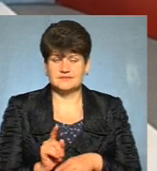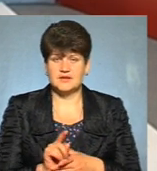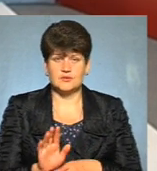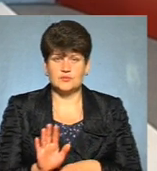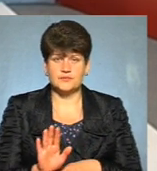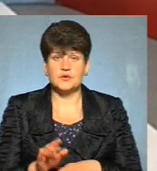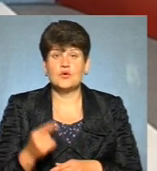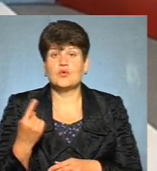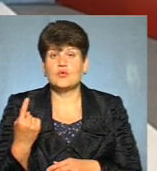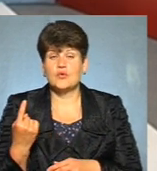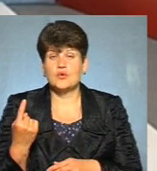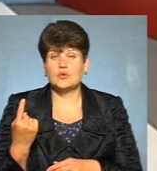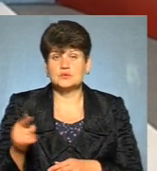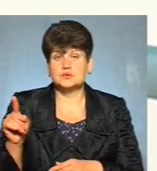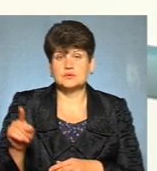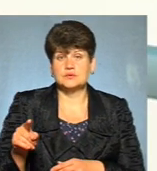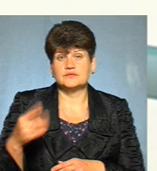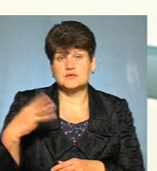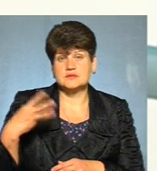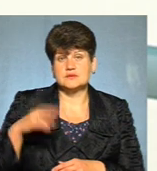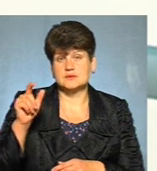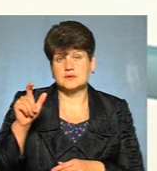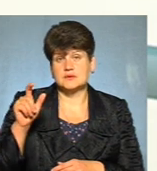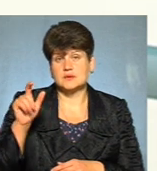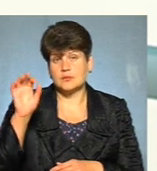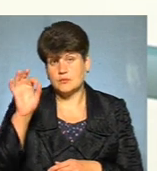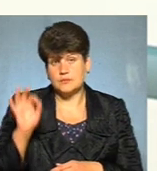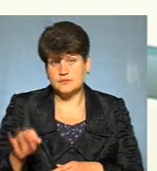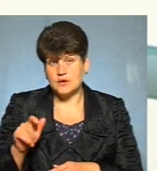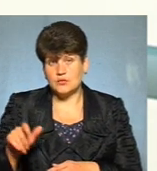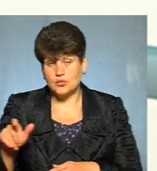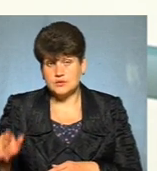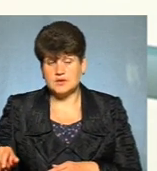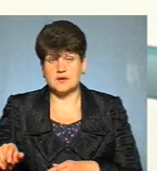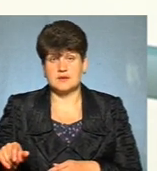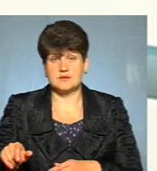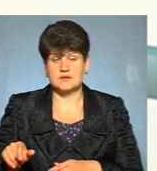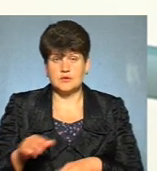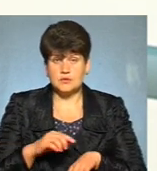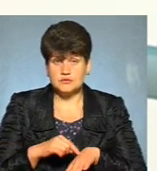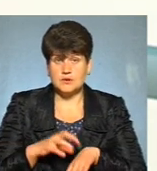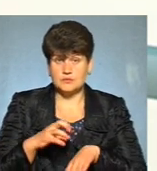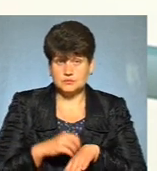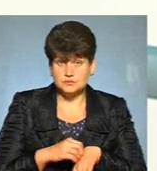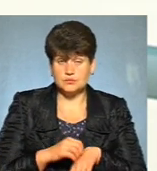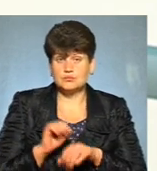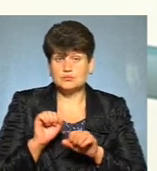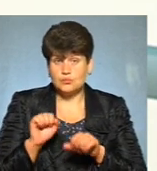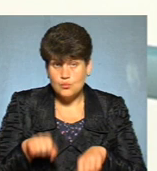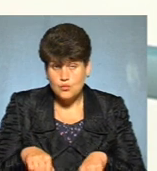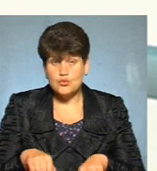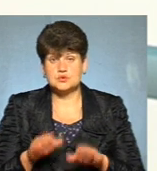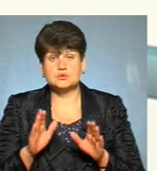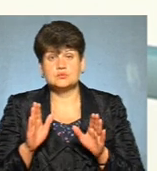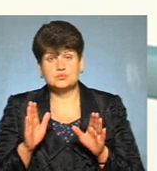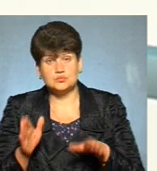У 1/3 людей після нападу кліща в місці укусу може з'являтися